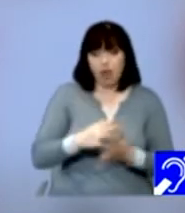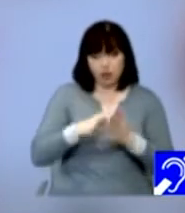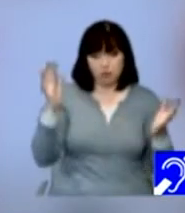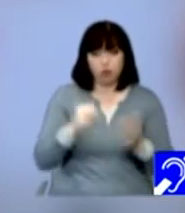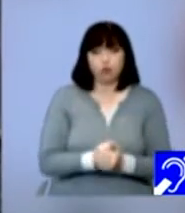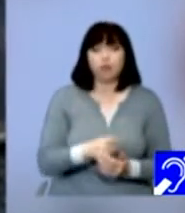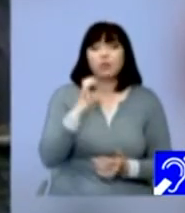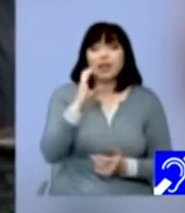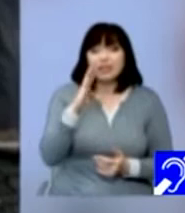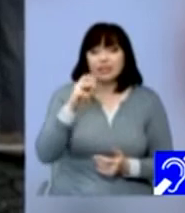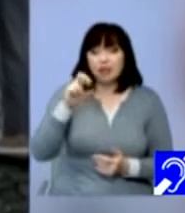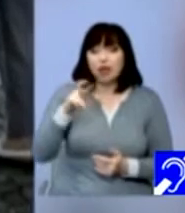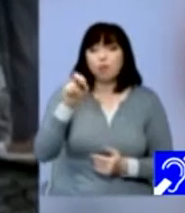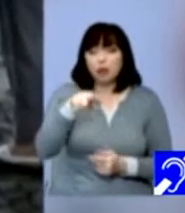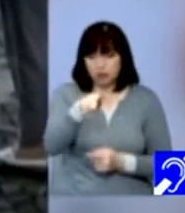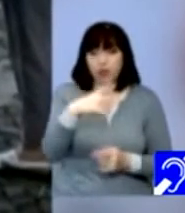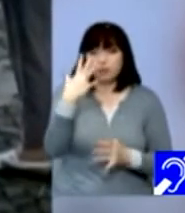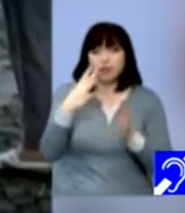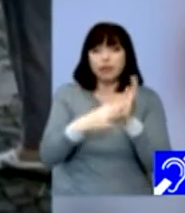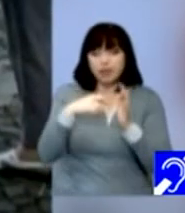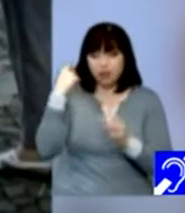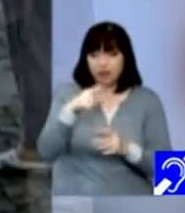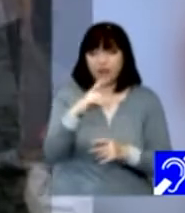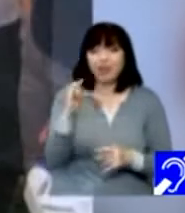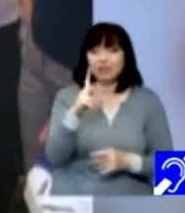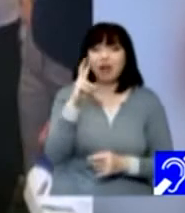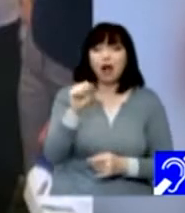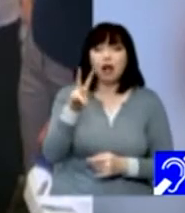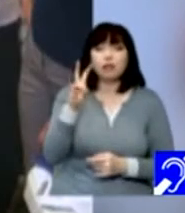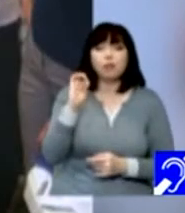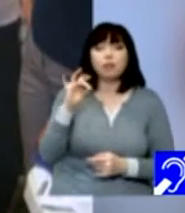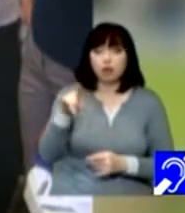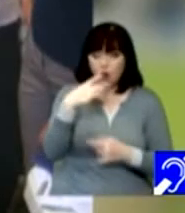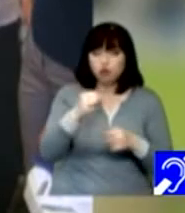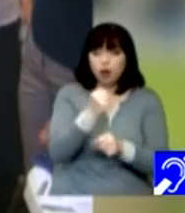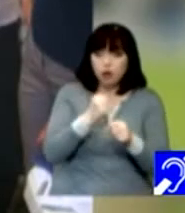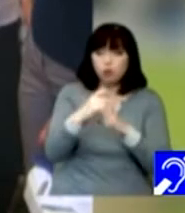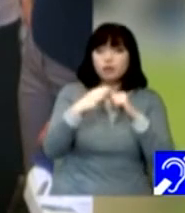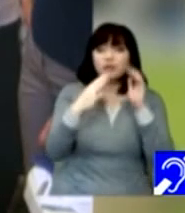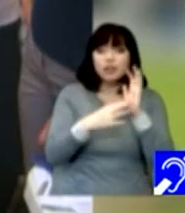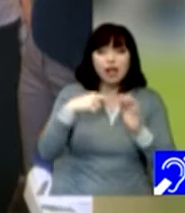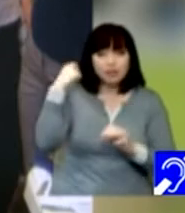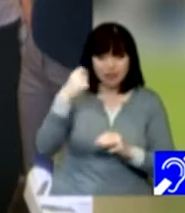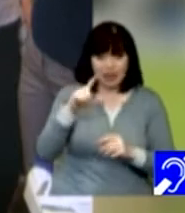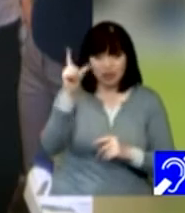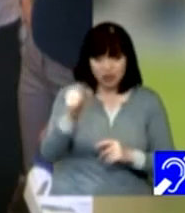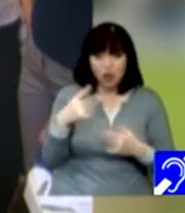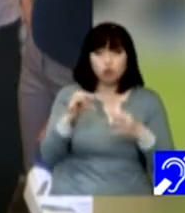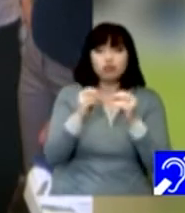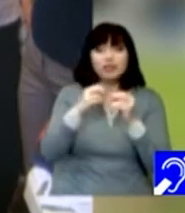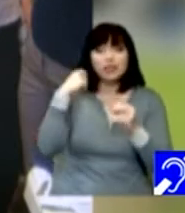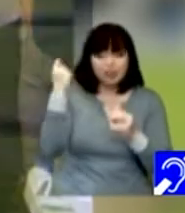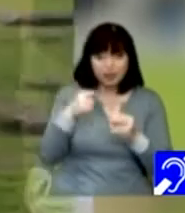Stella Balan are 59 de ani și este originară din raionul Cantemir. Femeia a muncit 19 ani în Italia, iar timp de 10 ani a